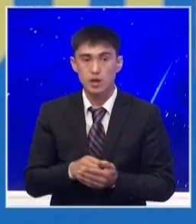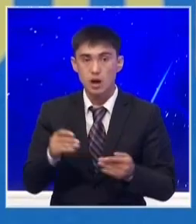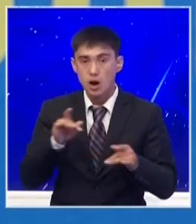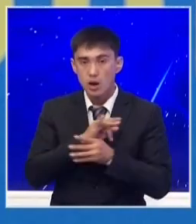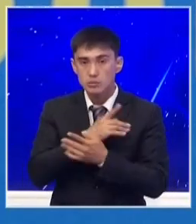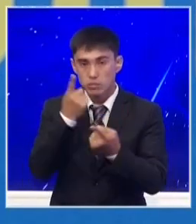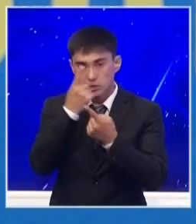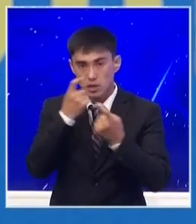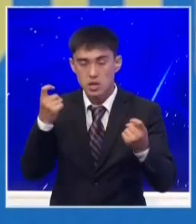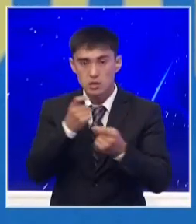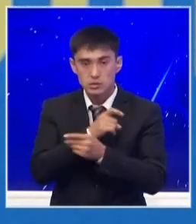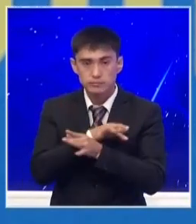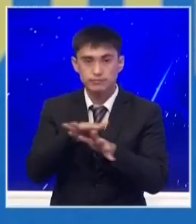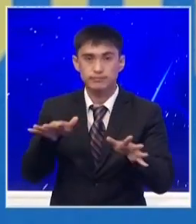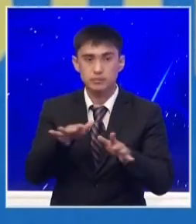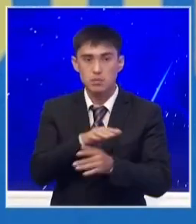распространяется, передается